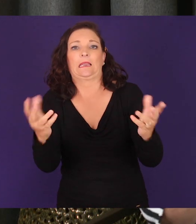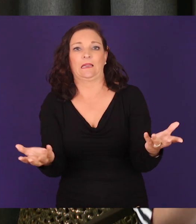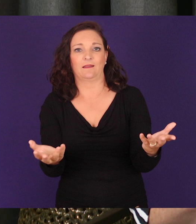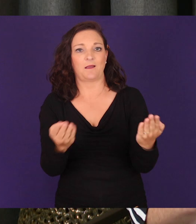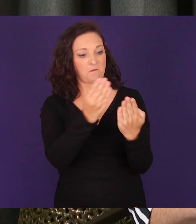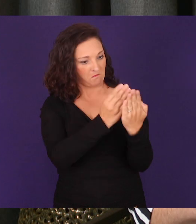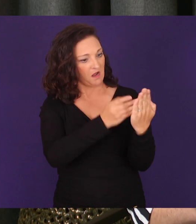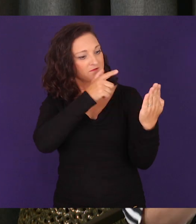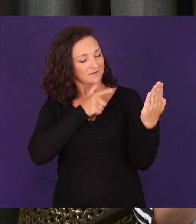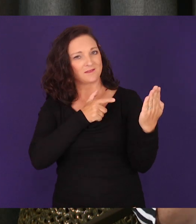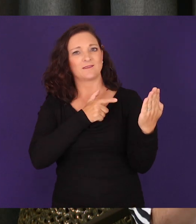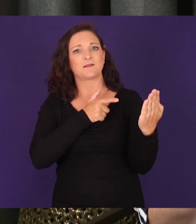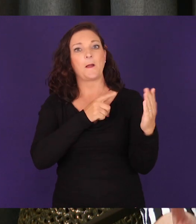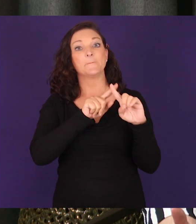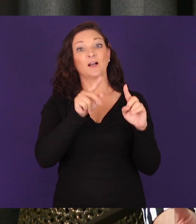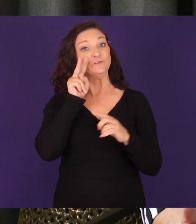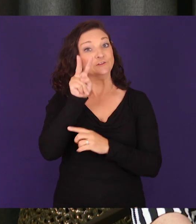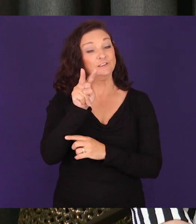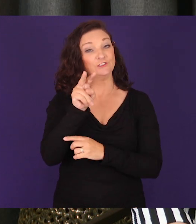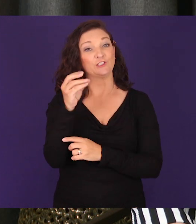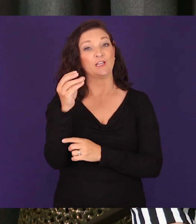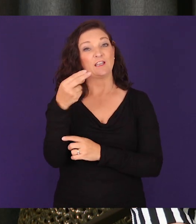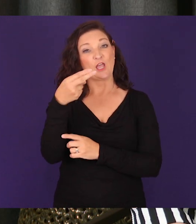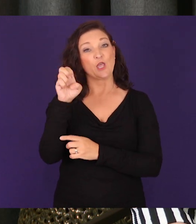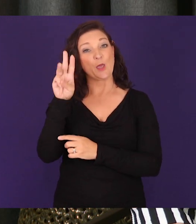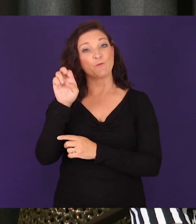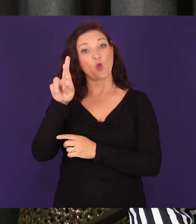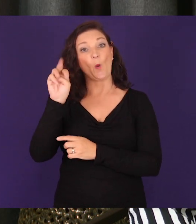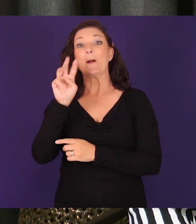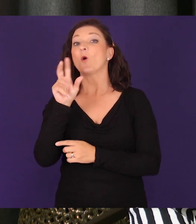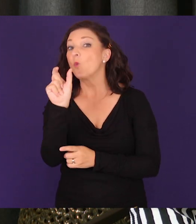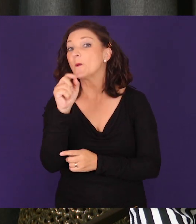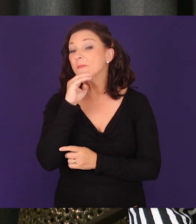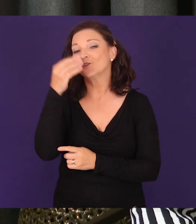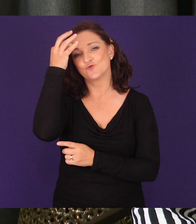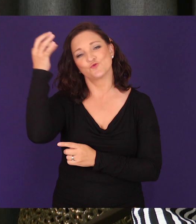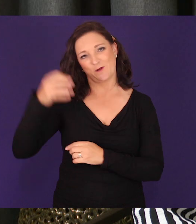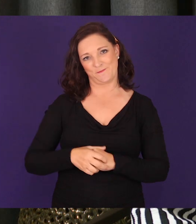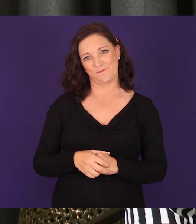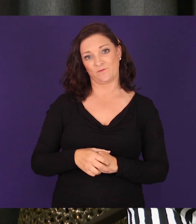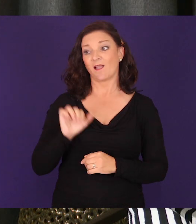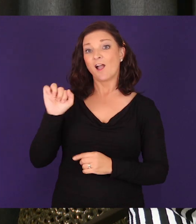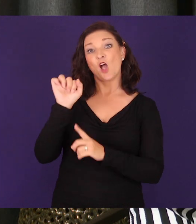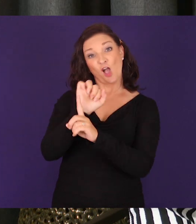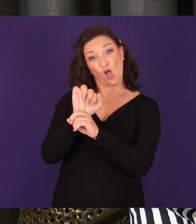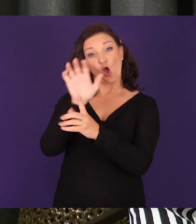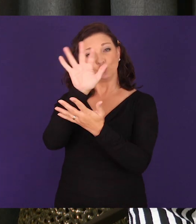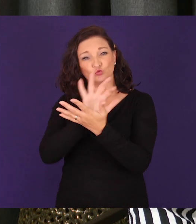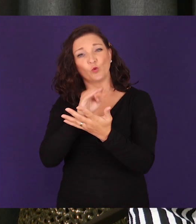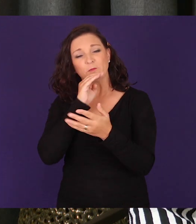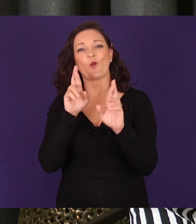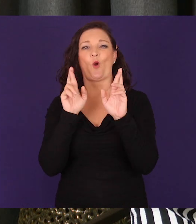in Hebreeus is ook die woord om te droom. Helen se storie van hoop en Psalm 92 vers 15